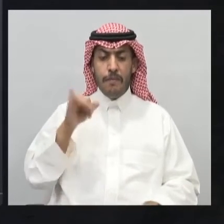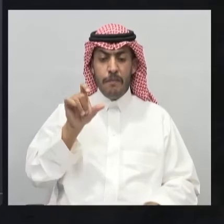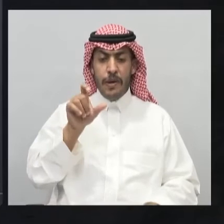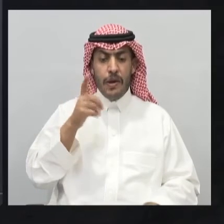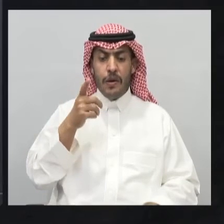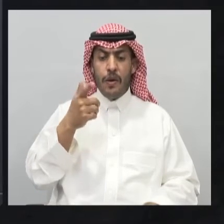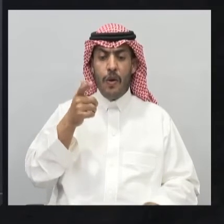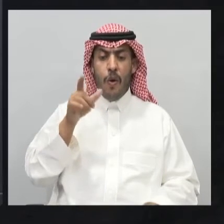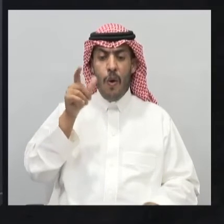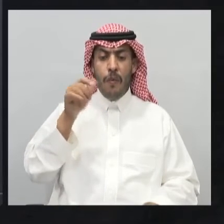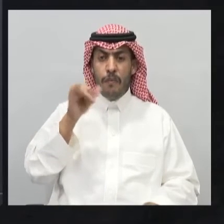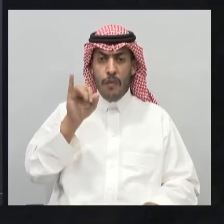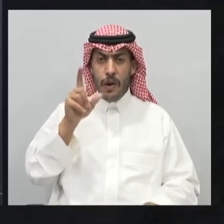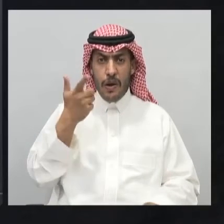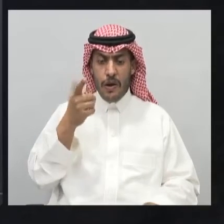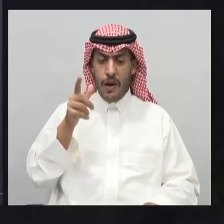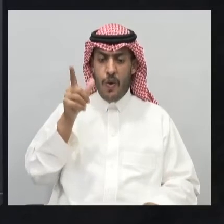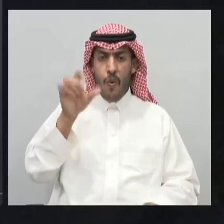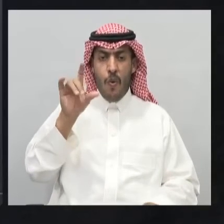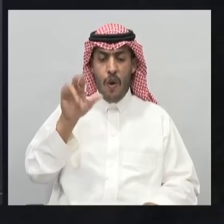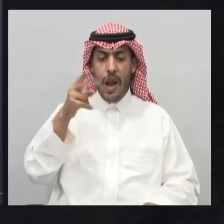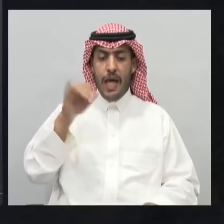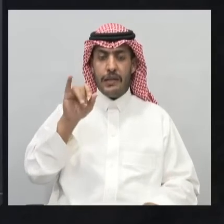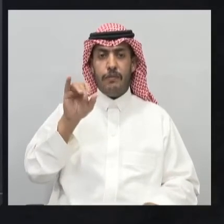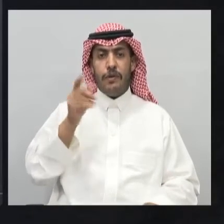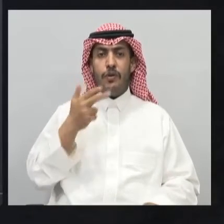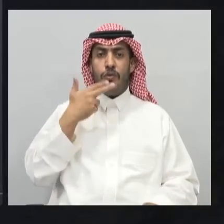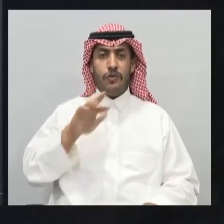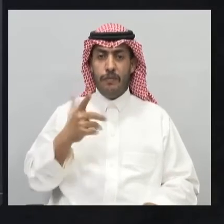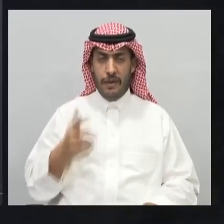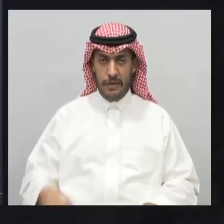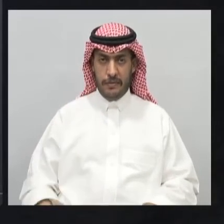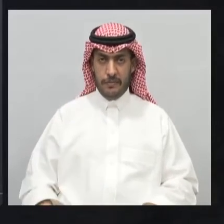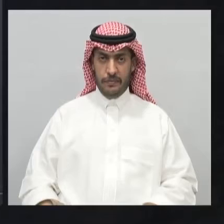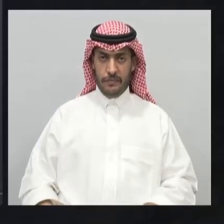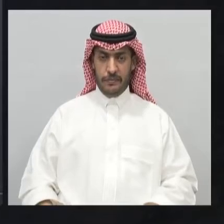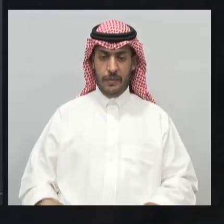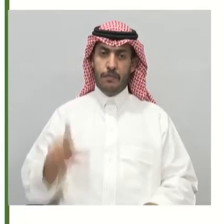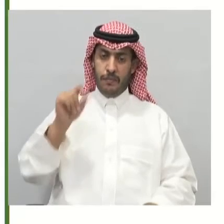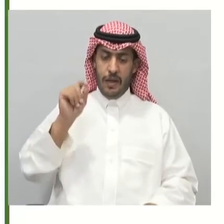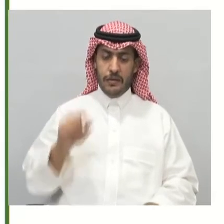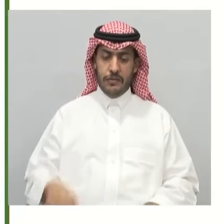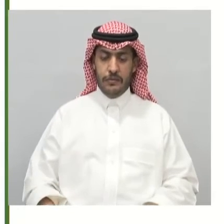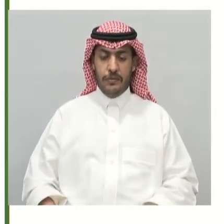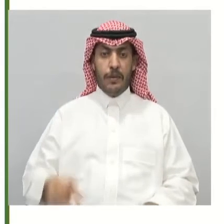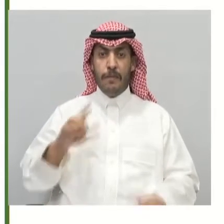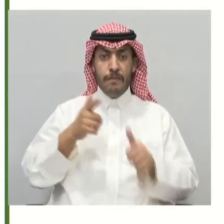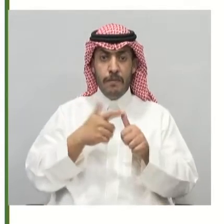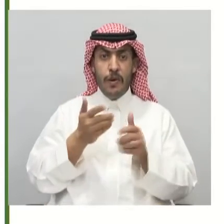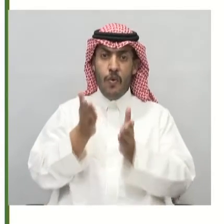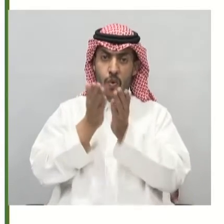الرسل من هم اولو العزم من الرسل ممتاز هم